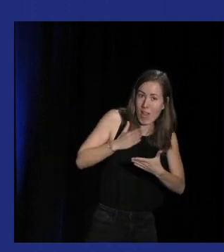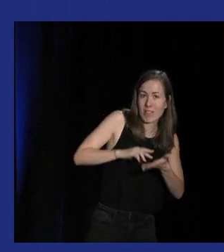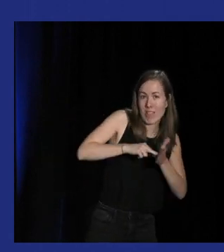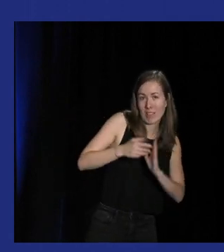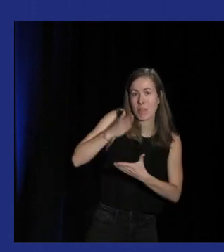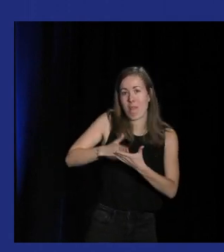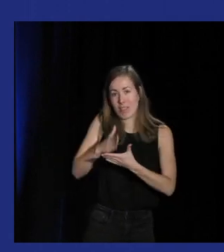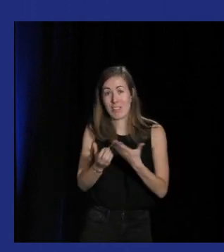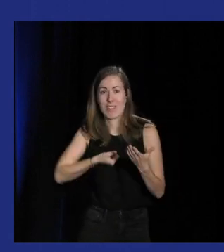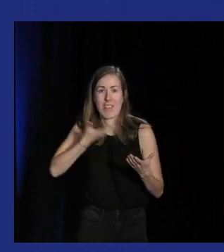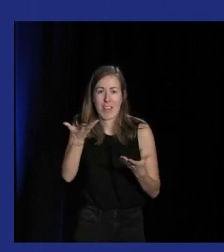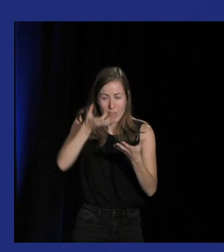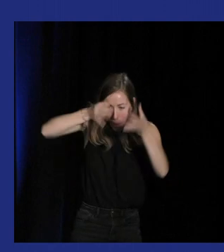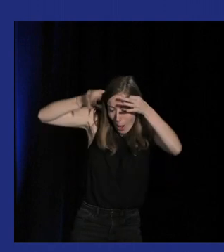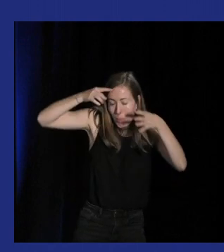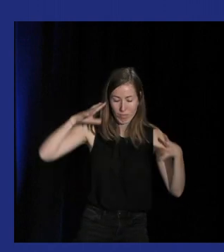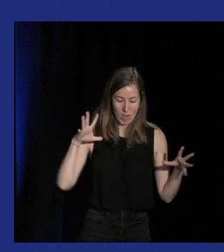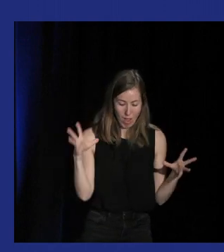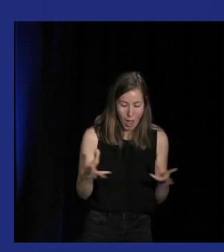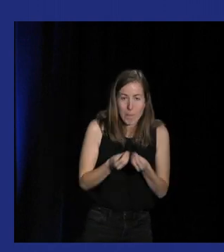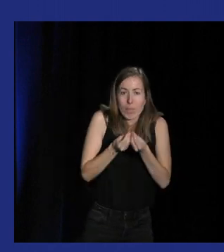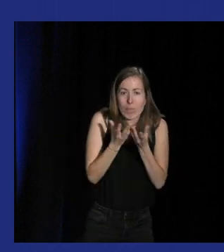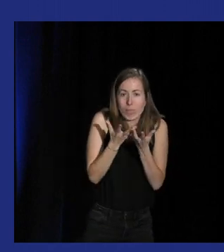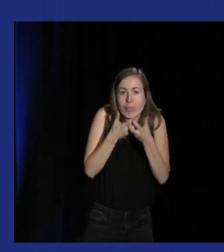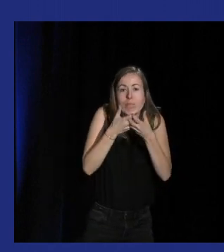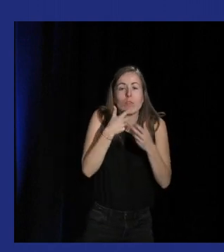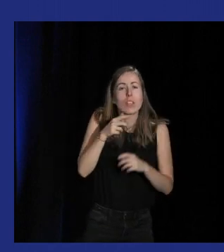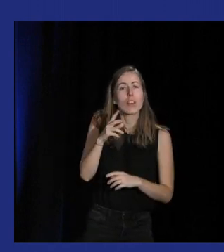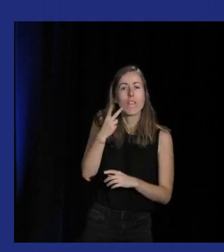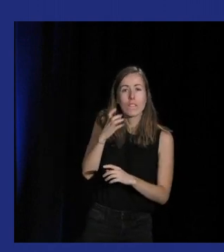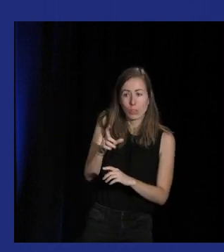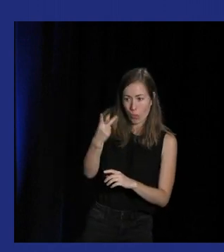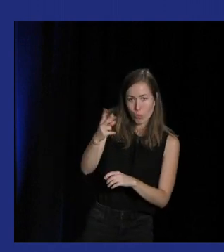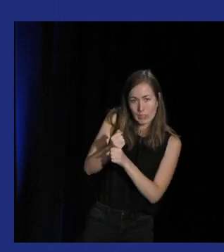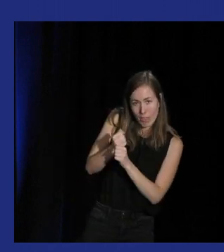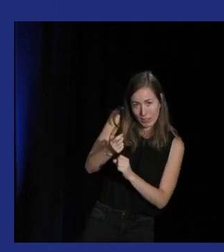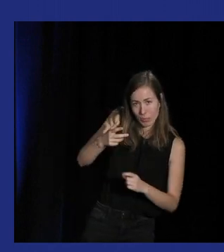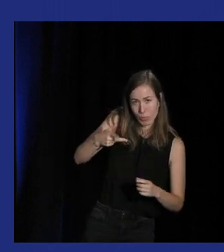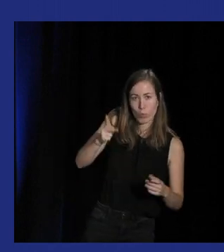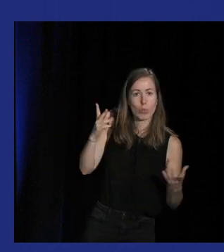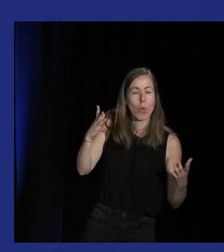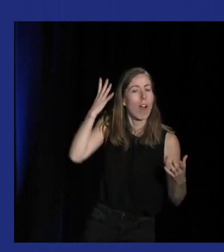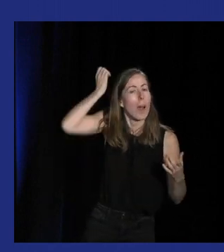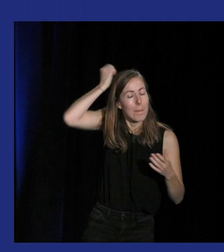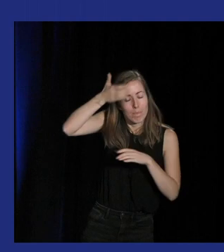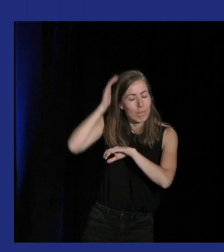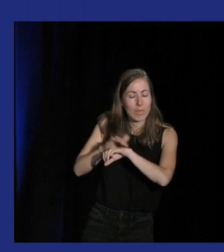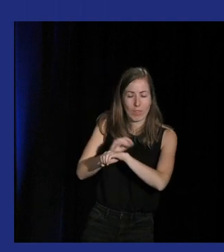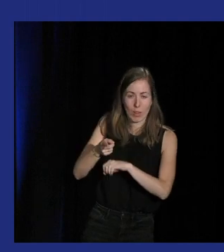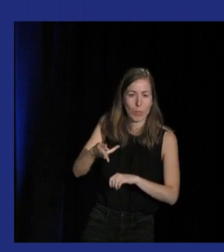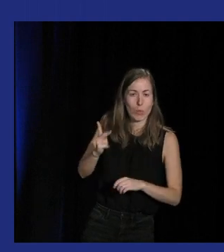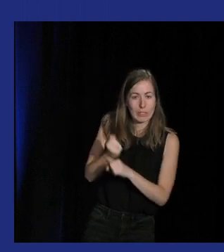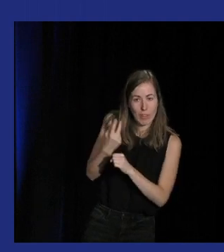ton rôle c'est justement de faciliter le travail du créatif mais est-ce que tu dirais que toi-même dans ton métier tu as quand même une